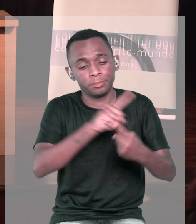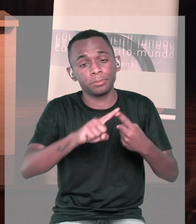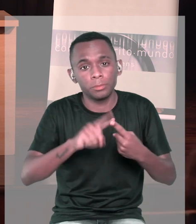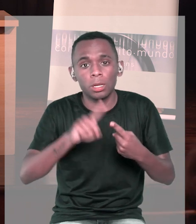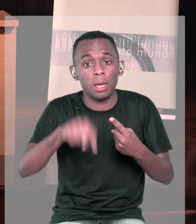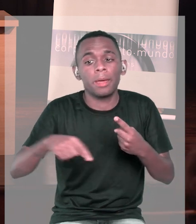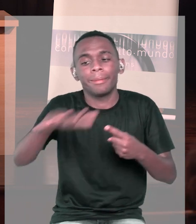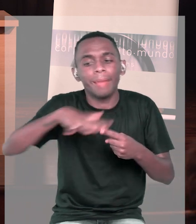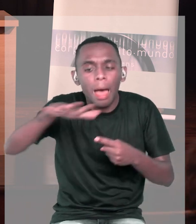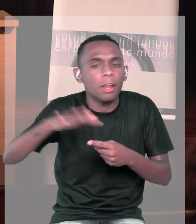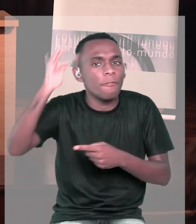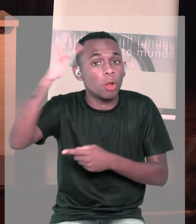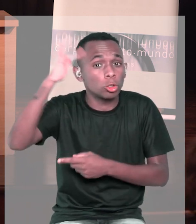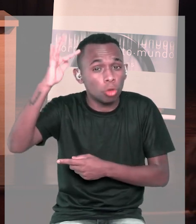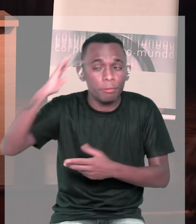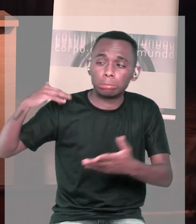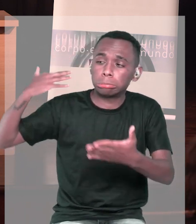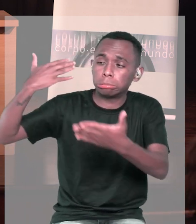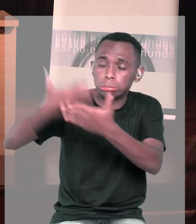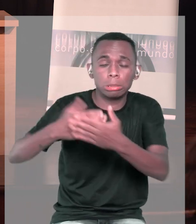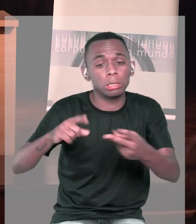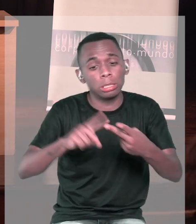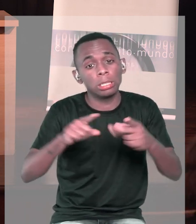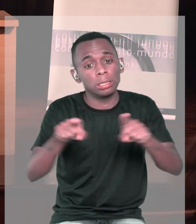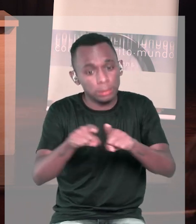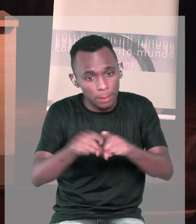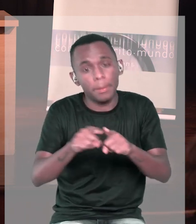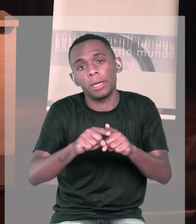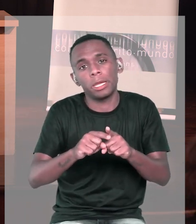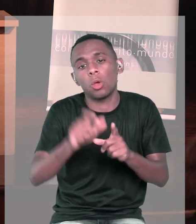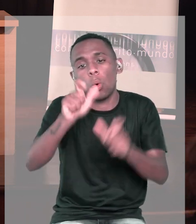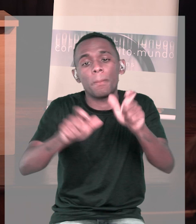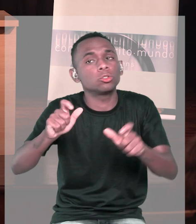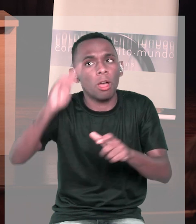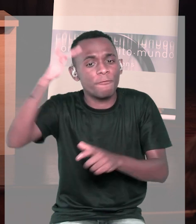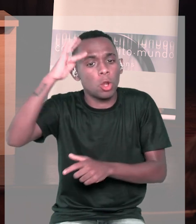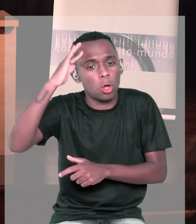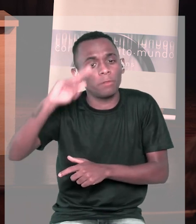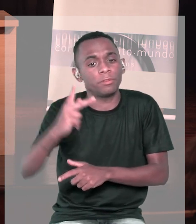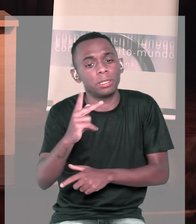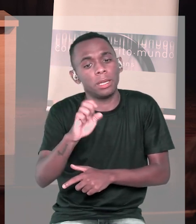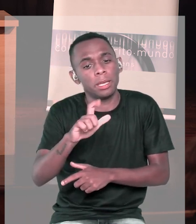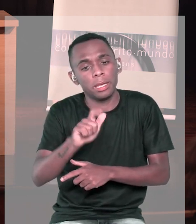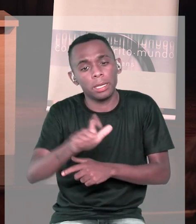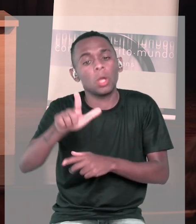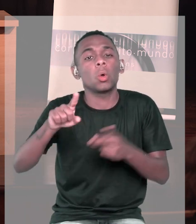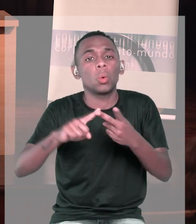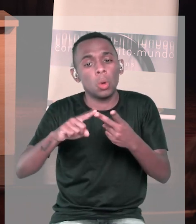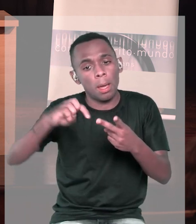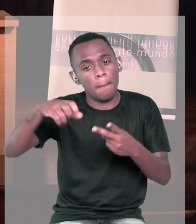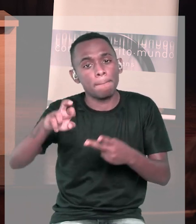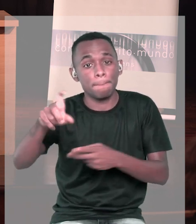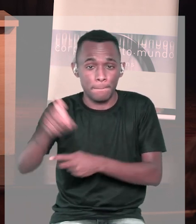conceito na filosofia estoica e o uso do conceito em Hegel et Marx. Alors, premièrement, chez